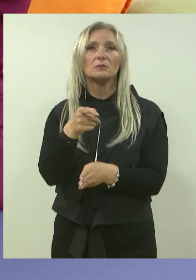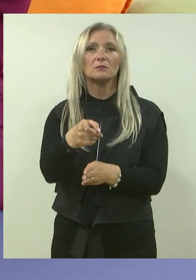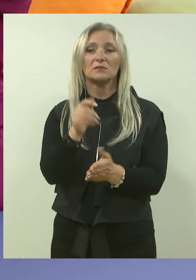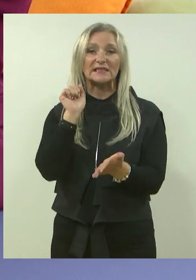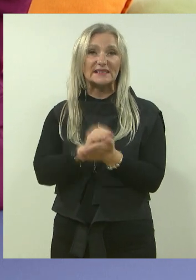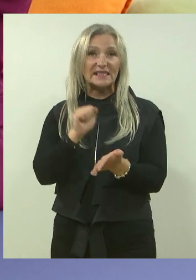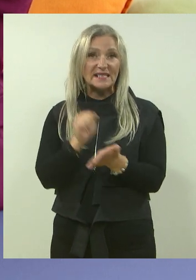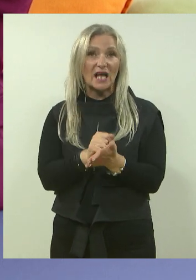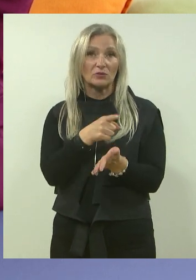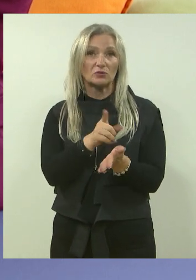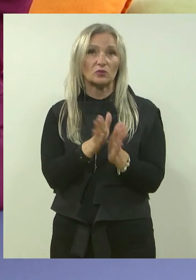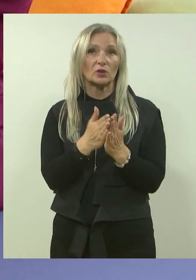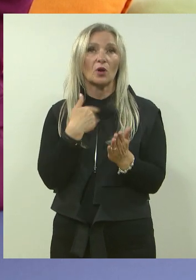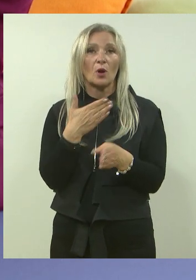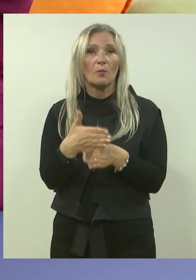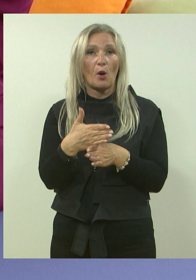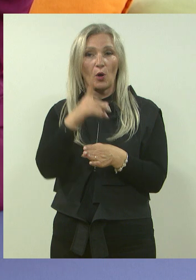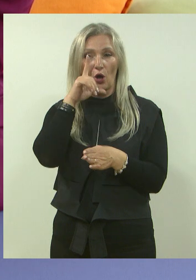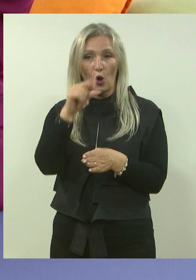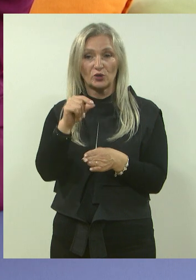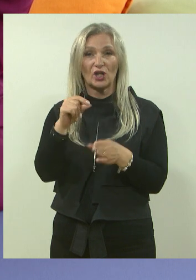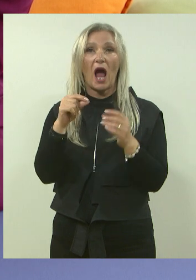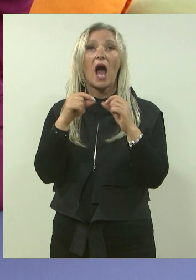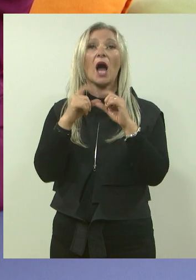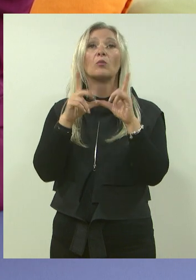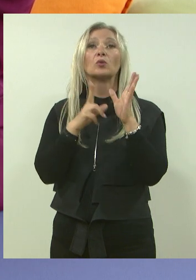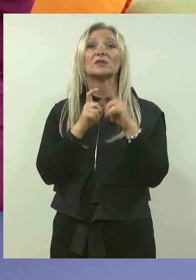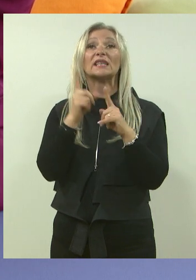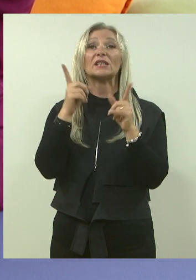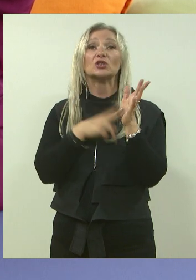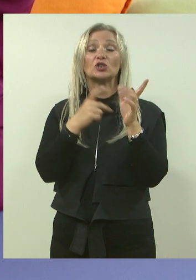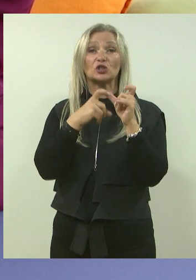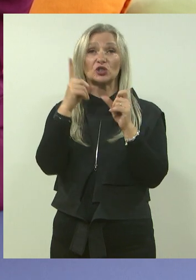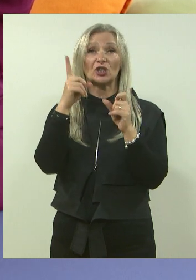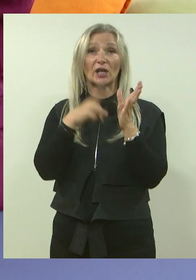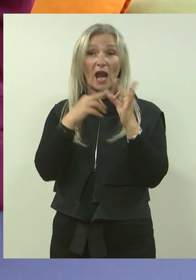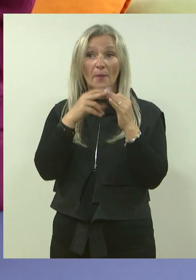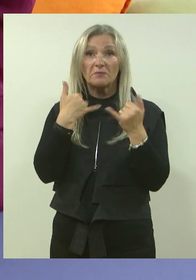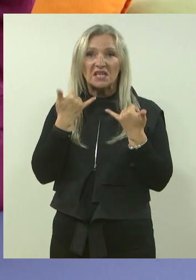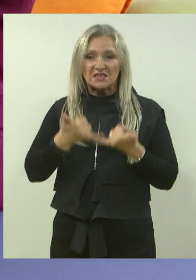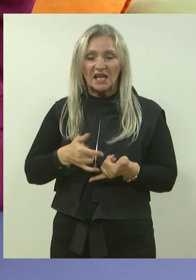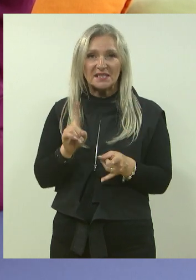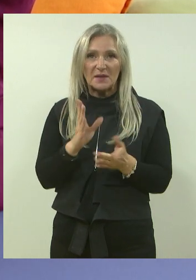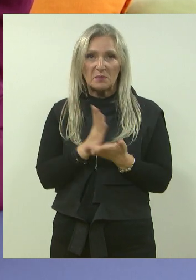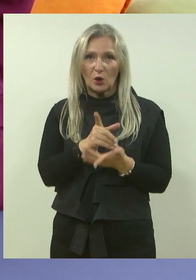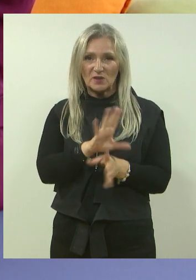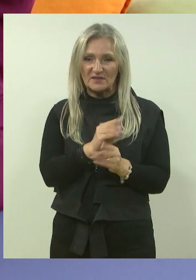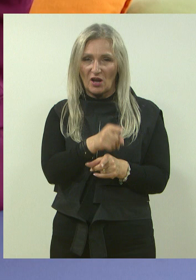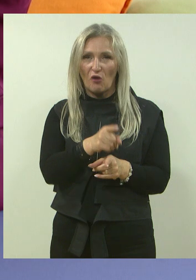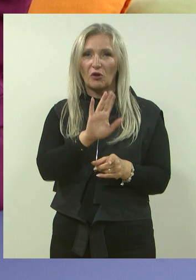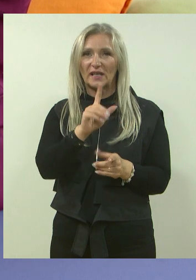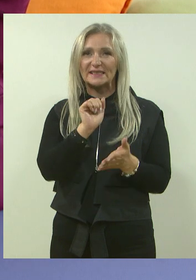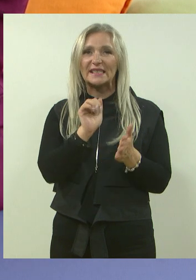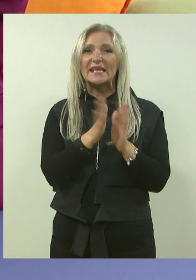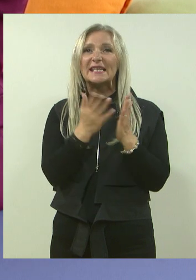to i u tome mi je pomogla tada općina Budinščina. Mislim da ni danas ne bi ovog svega bilo, ni tog štefeka, ni